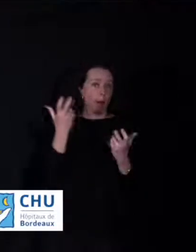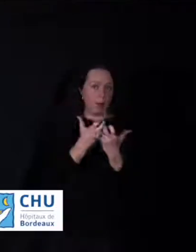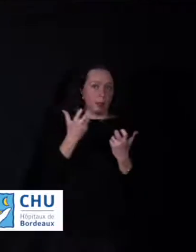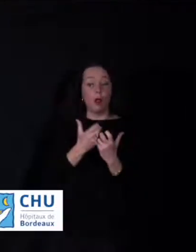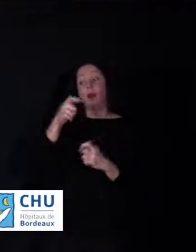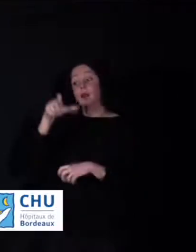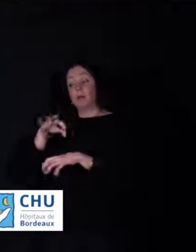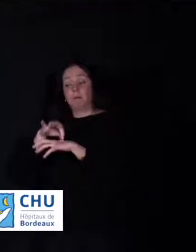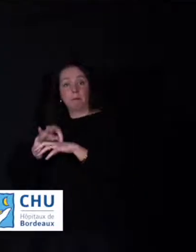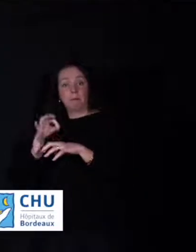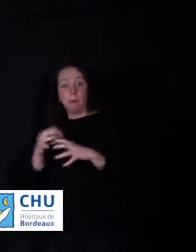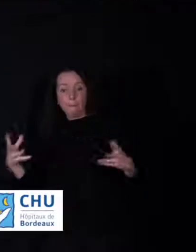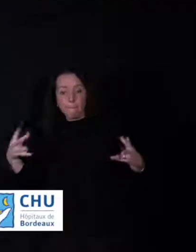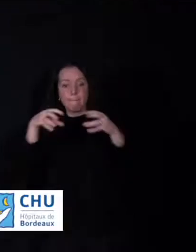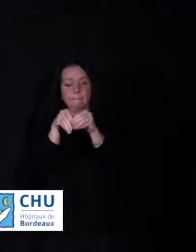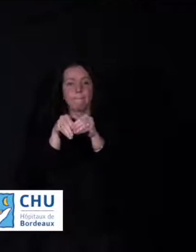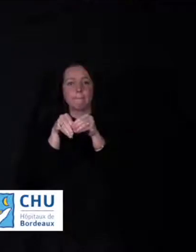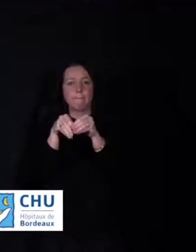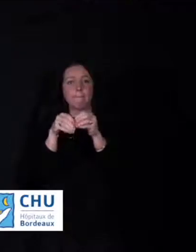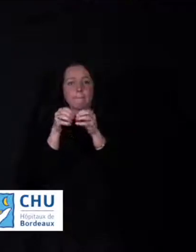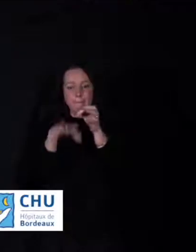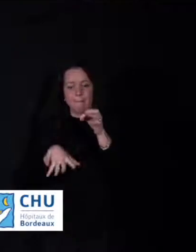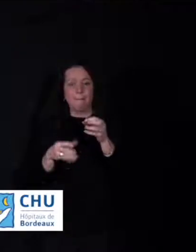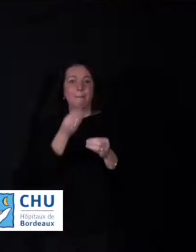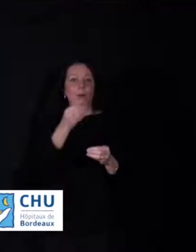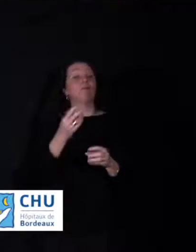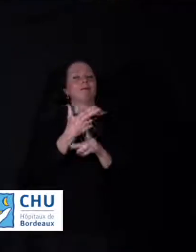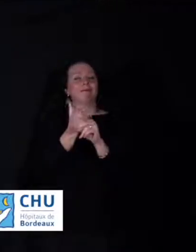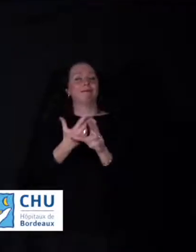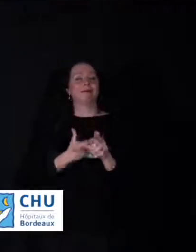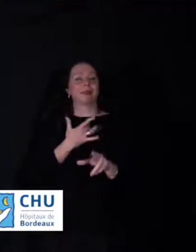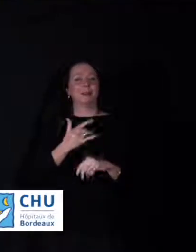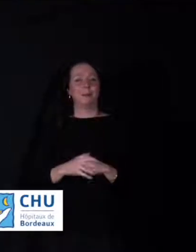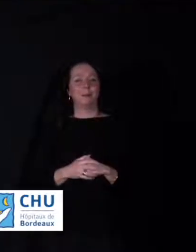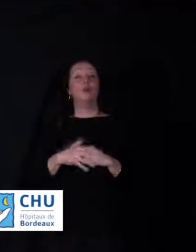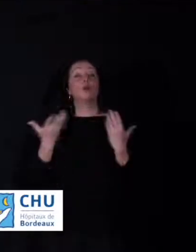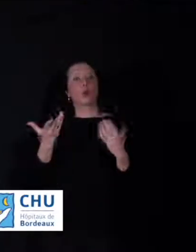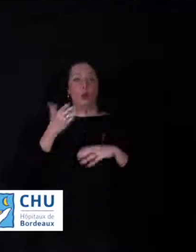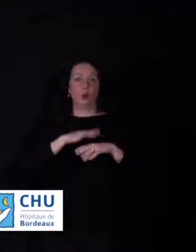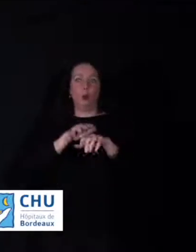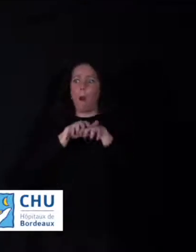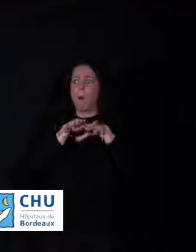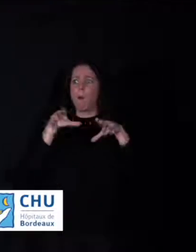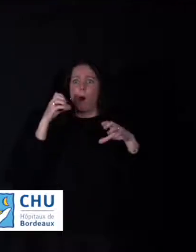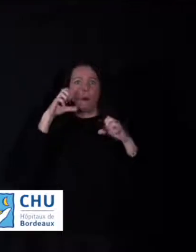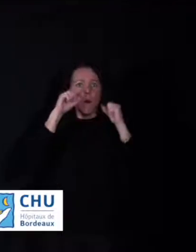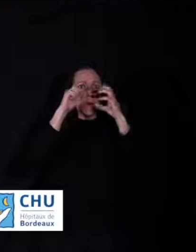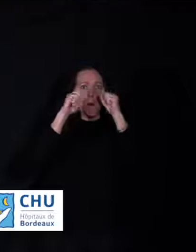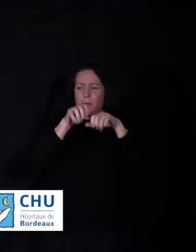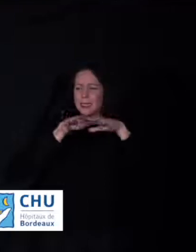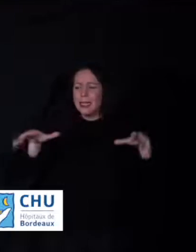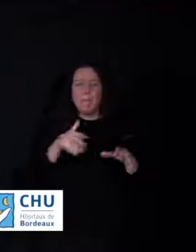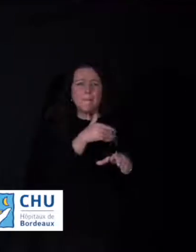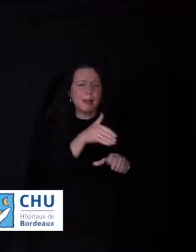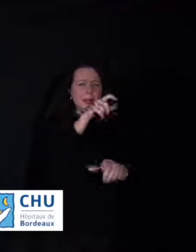pathogène. Je trouve que cette définition est très intéressante. Ça fait le buzz, pour le coup. Des milliers de personnes viennent se